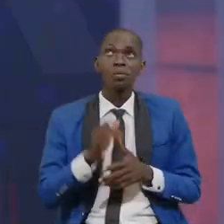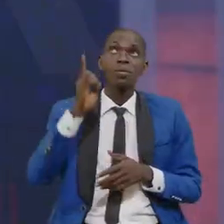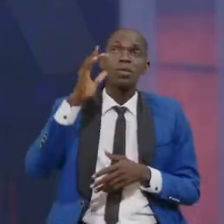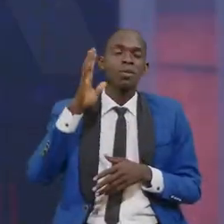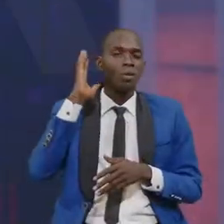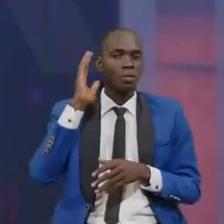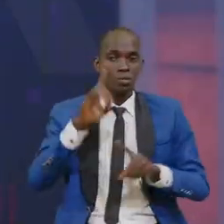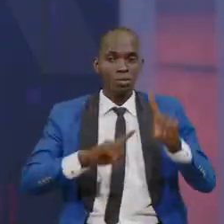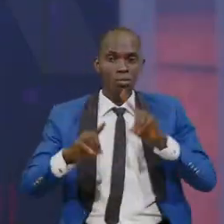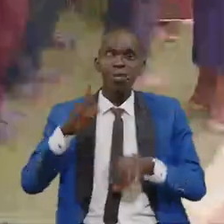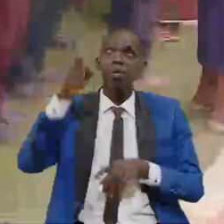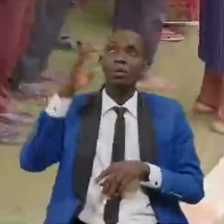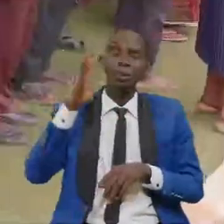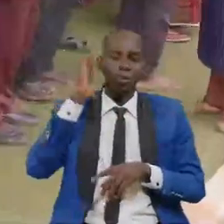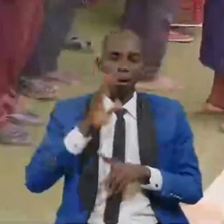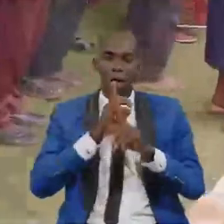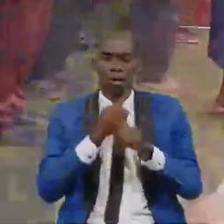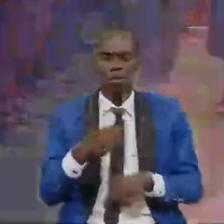Dieu va m'exaucer.